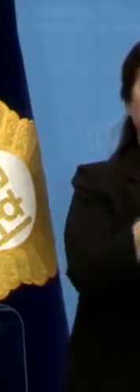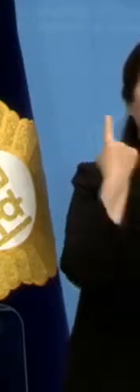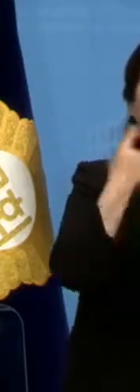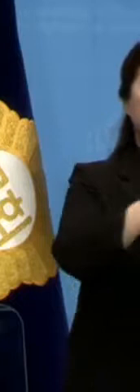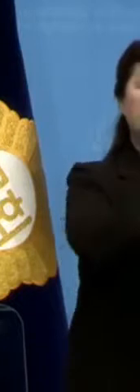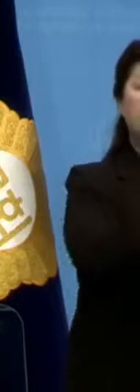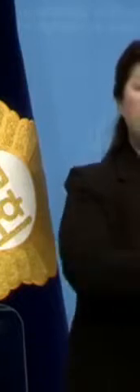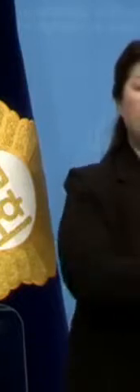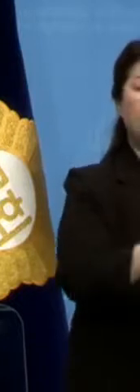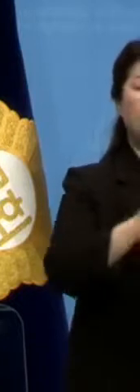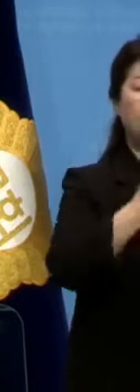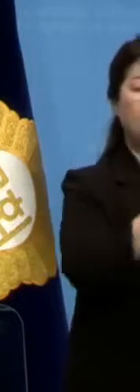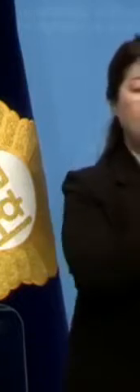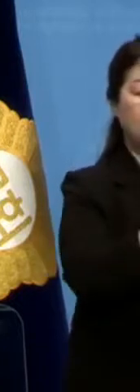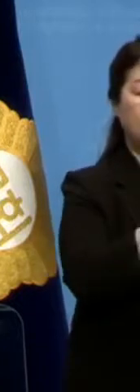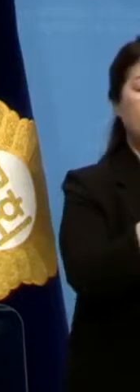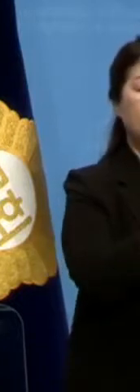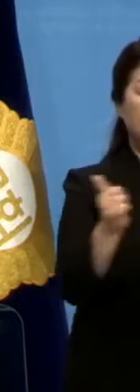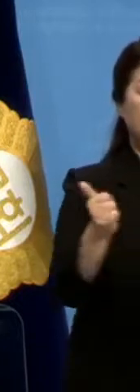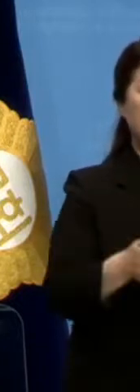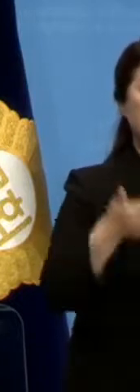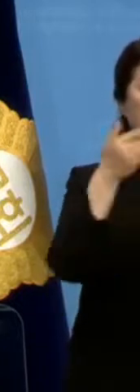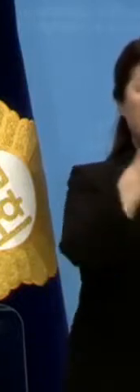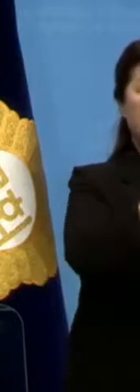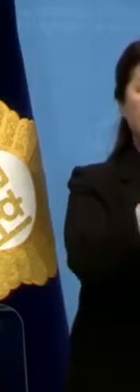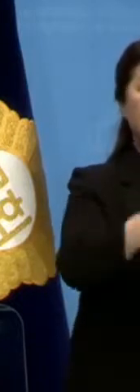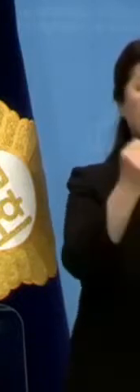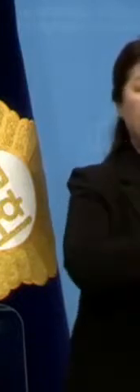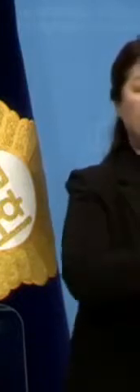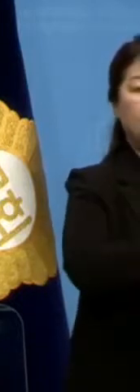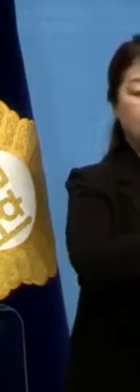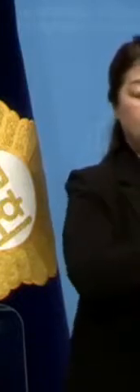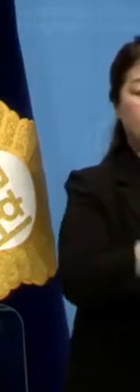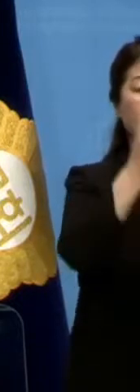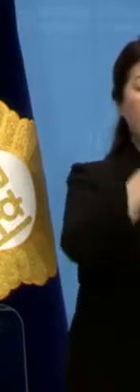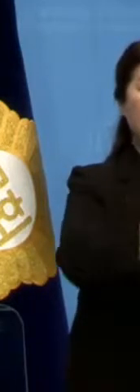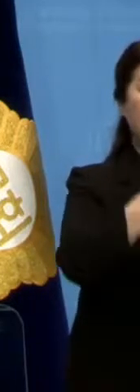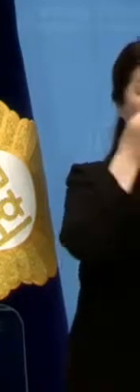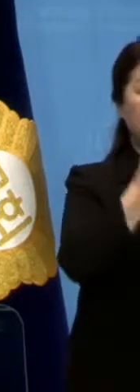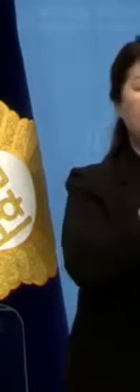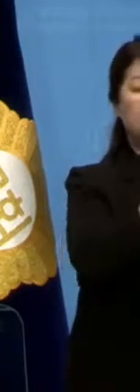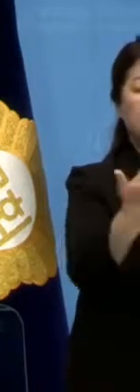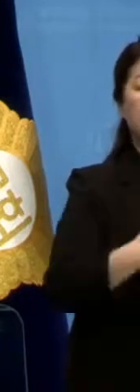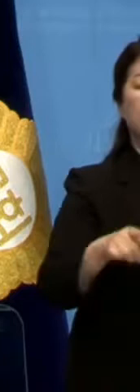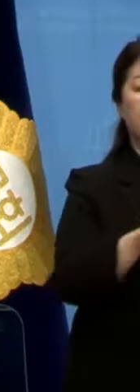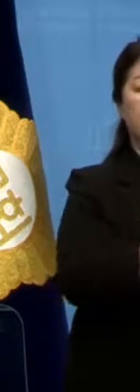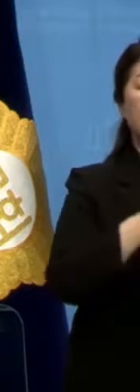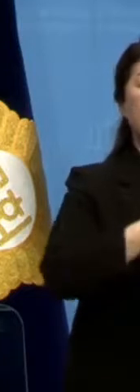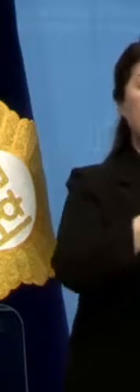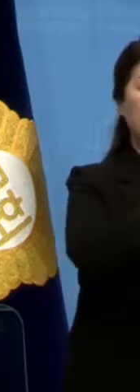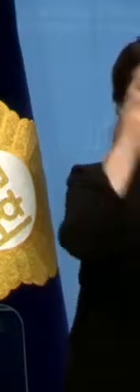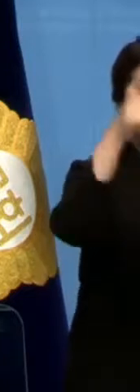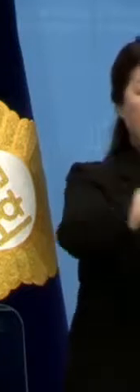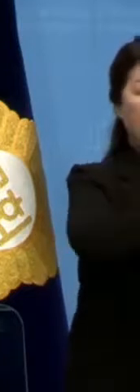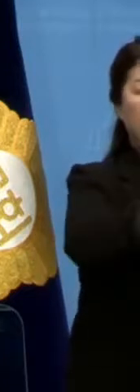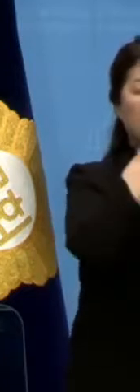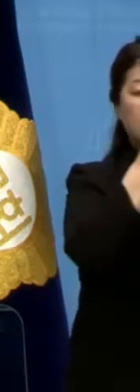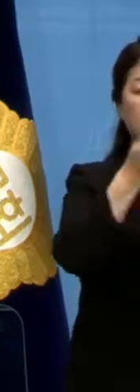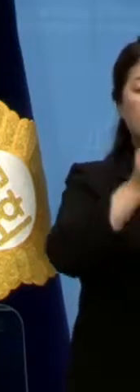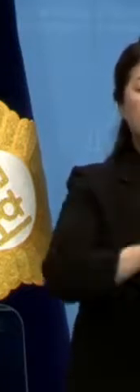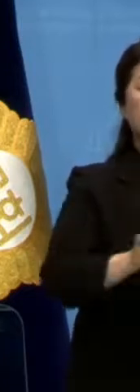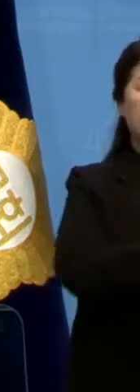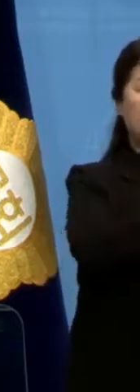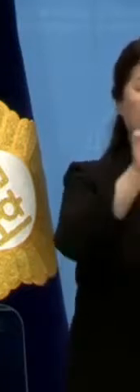12월 대국민 브리핑 토론회를 통해 그 결과물을 국민 여러분들께 보고드리려고 했으나